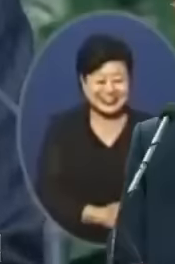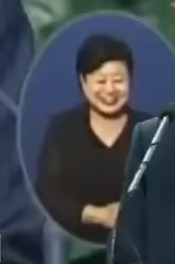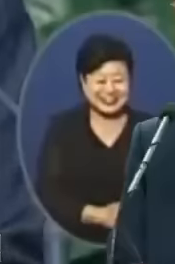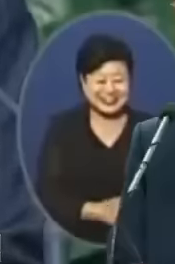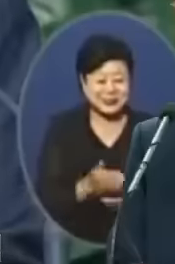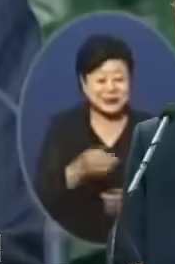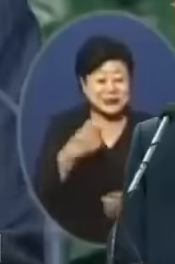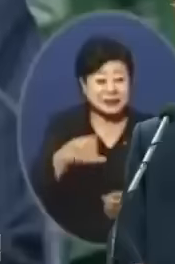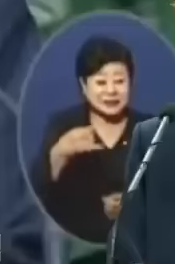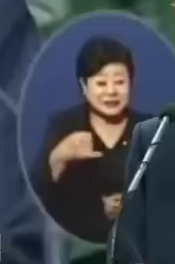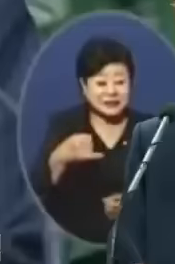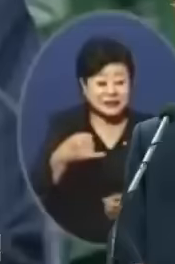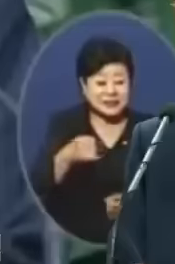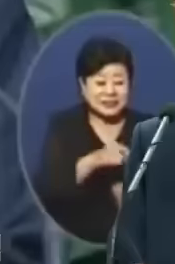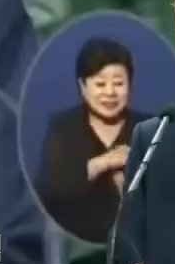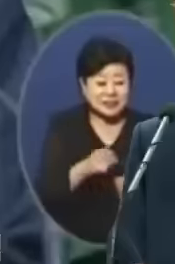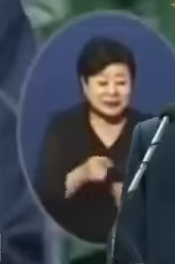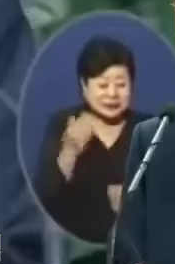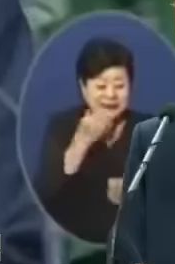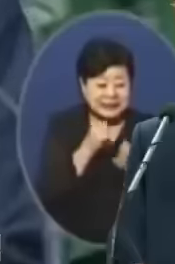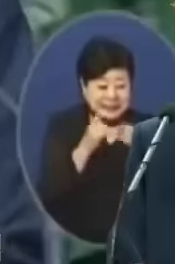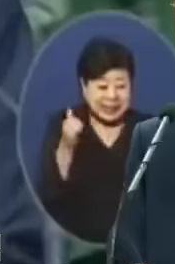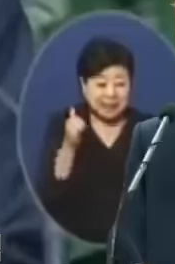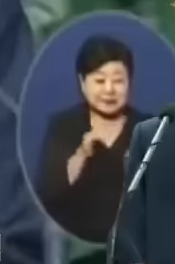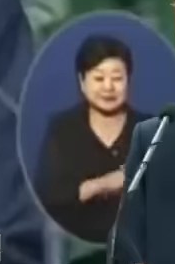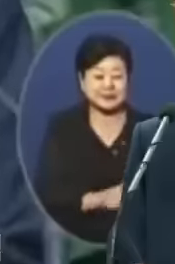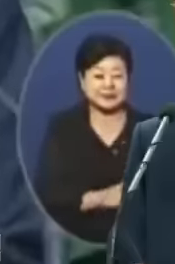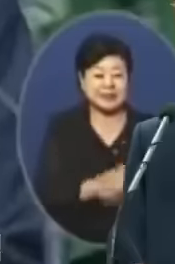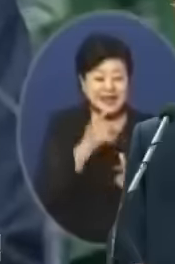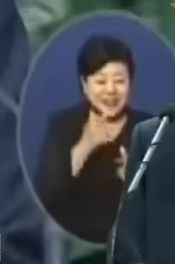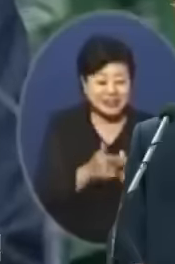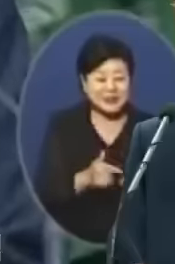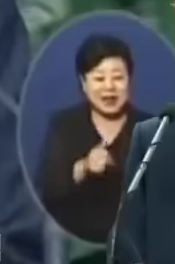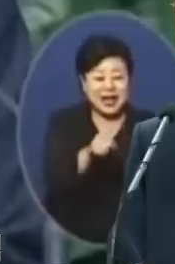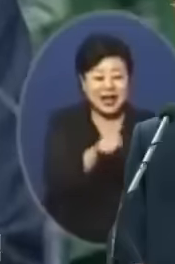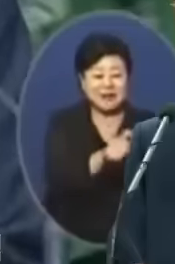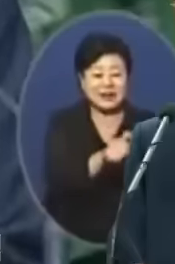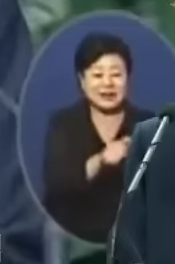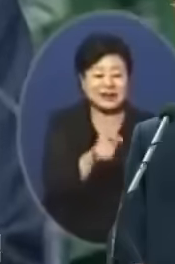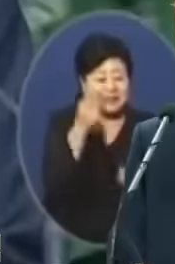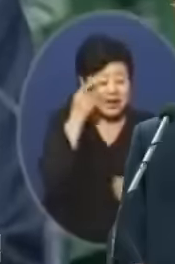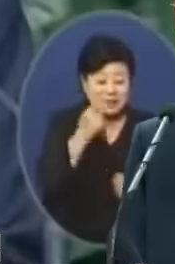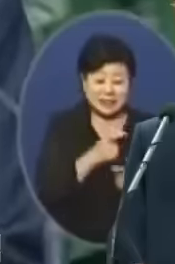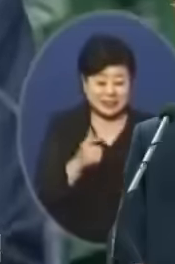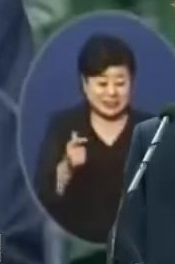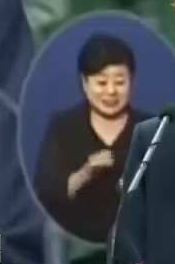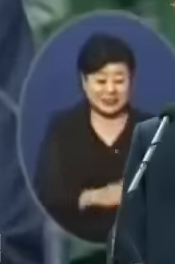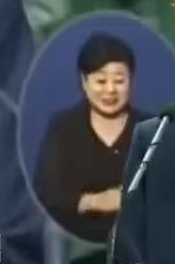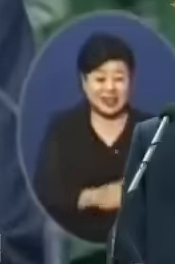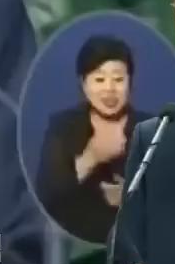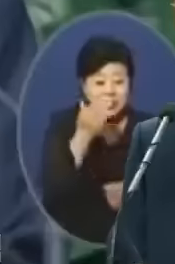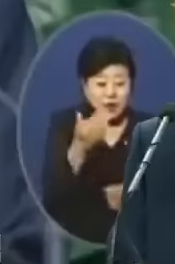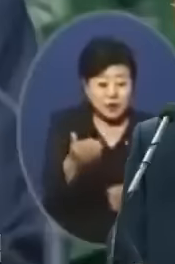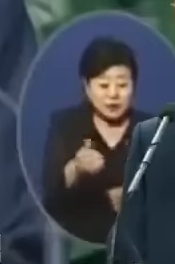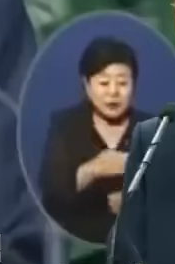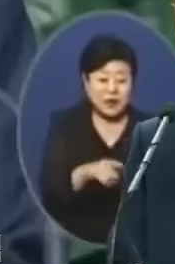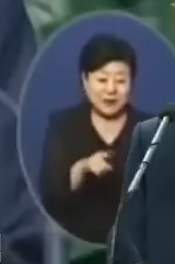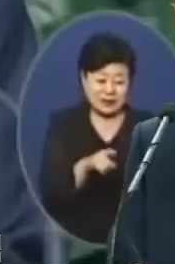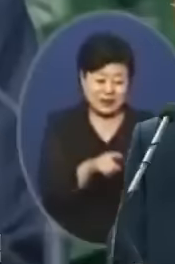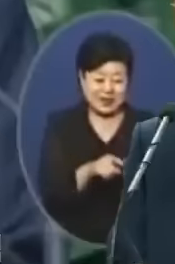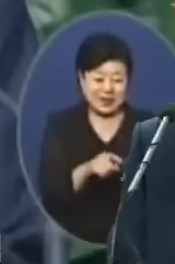여러분 생각에는 특별히 신령한 사람이 예수님과 같이 한다고 생각하는데 그렇지 않습니다. 여러분 우리와